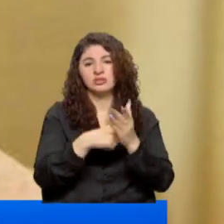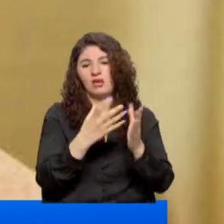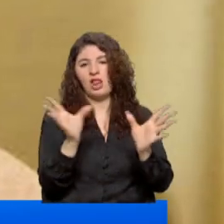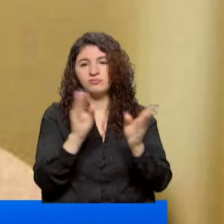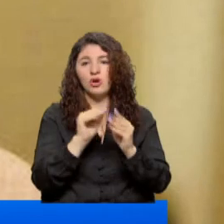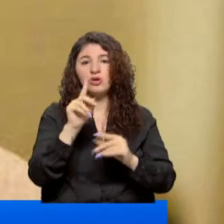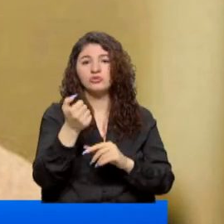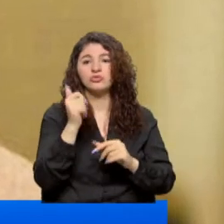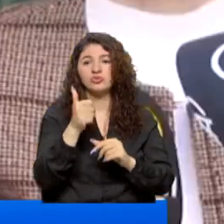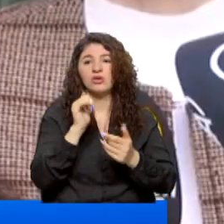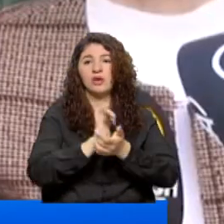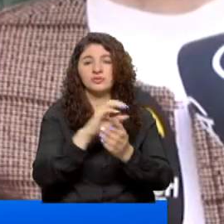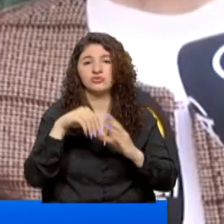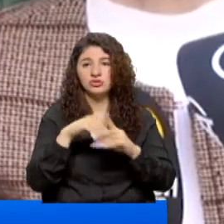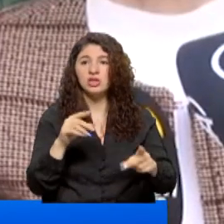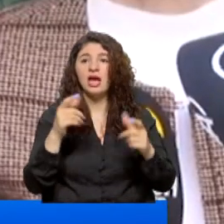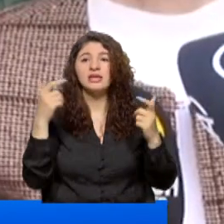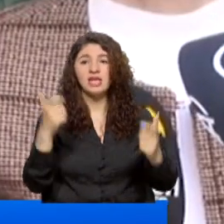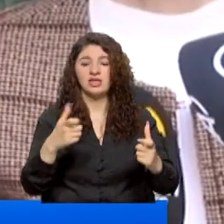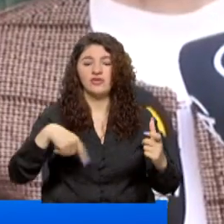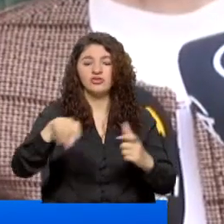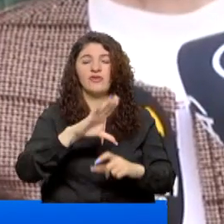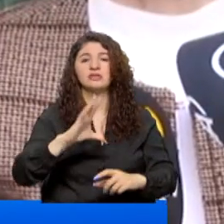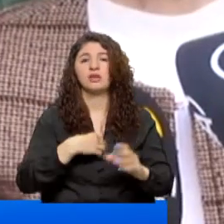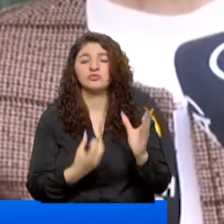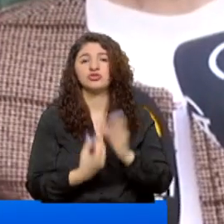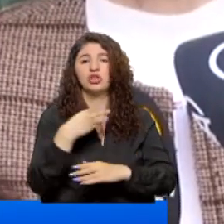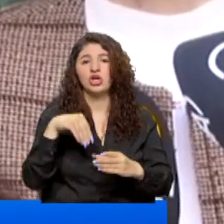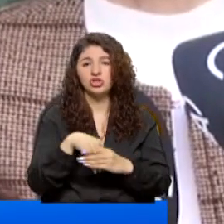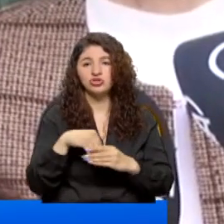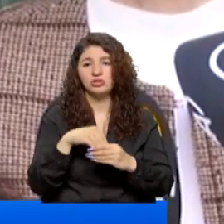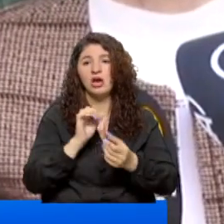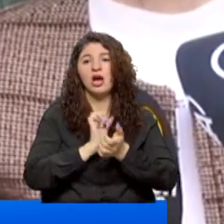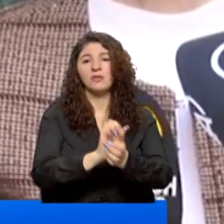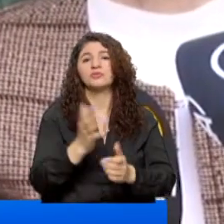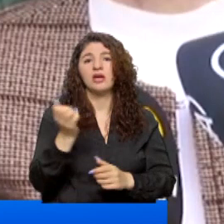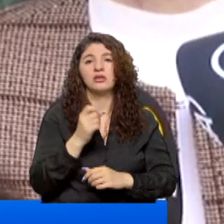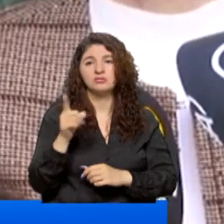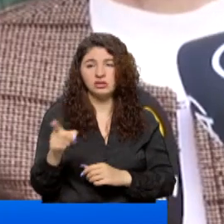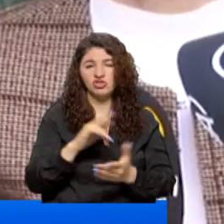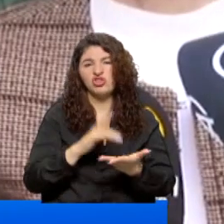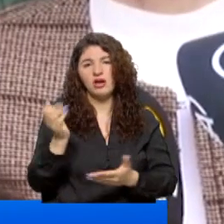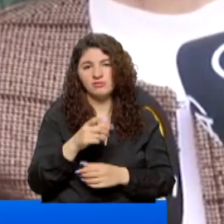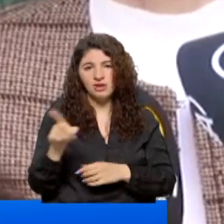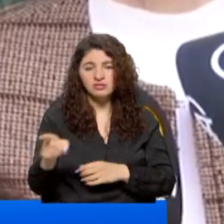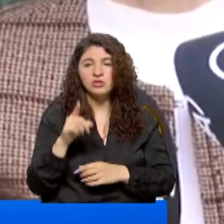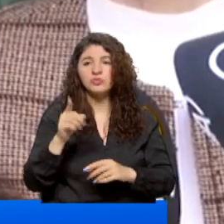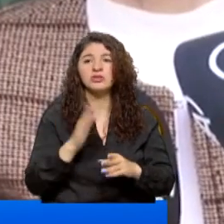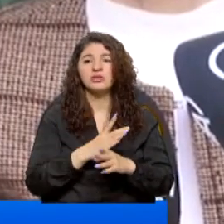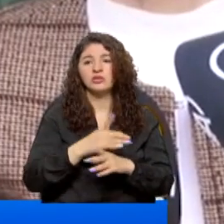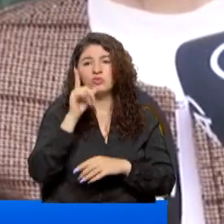16 gündür cezaevinde kendisi ve çevreye sahip çıktıkları için cezalandırıldı lar bu bu